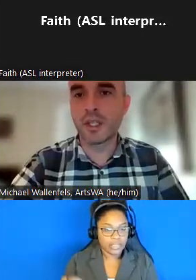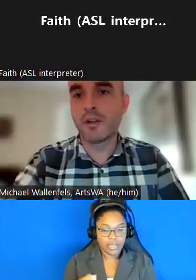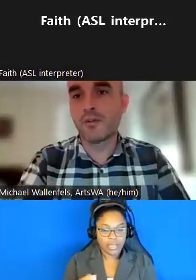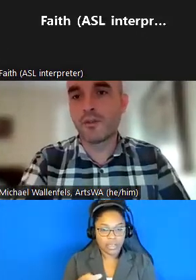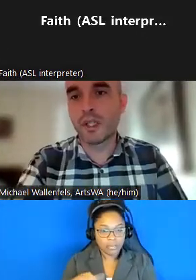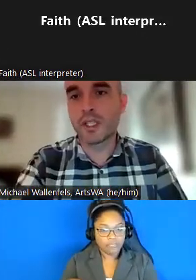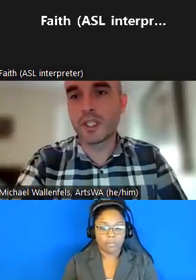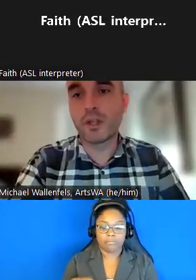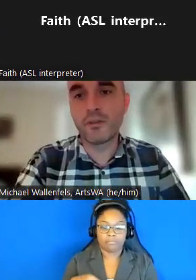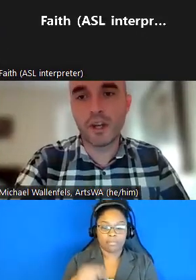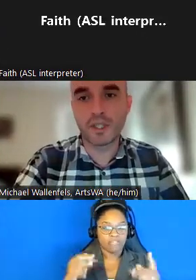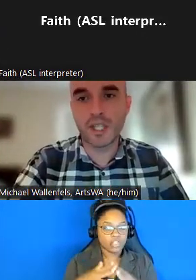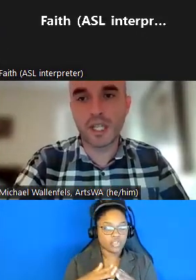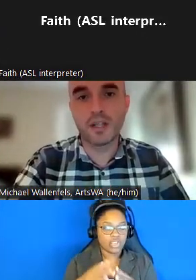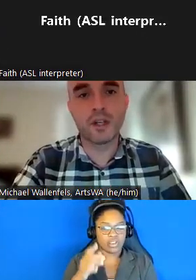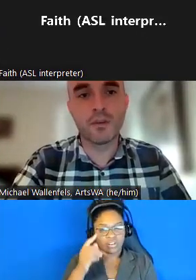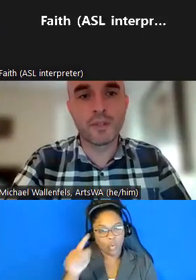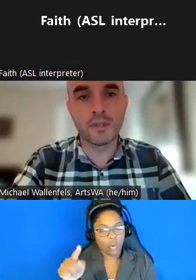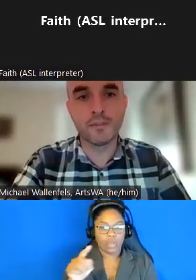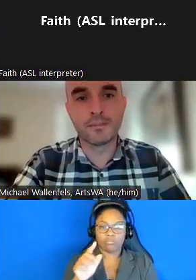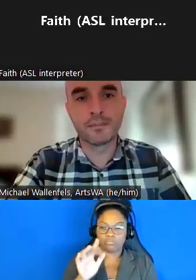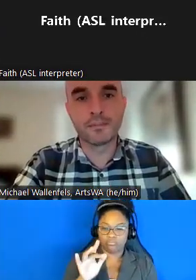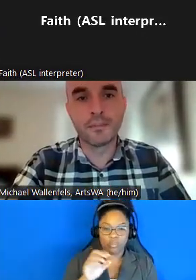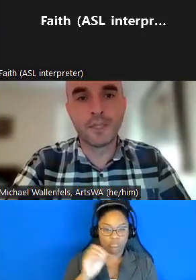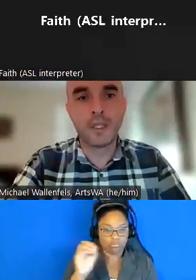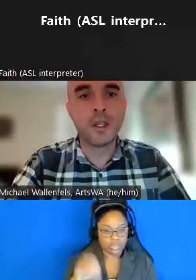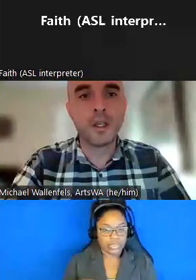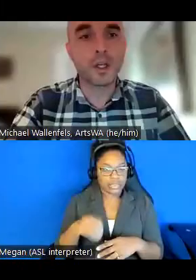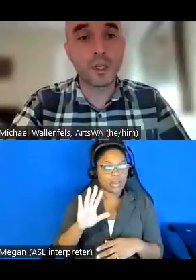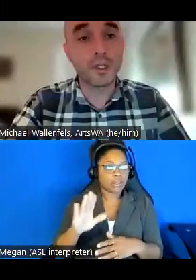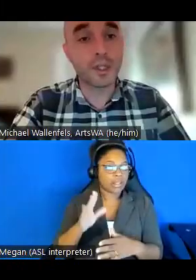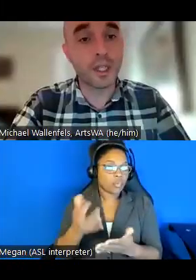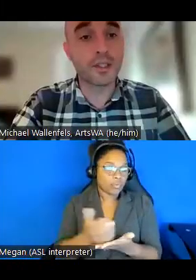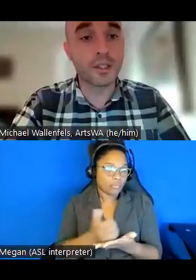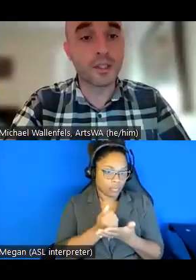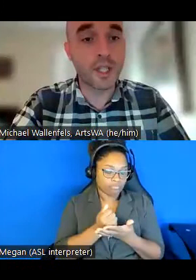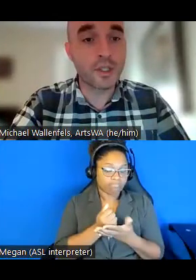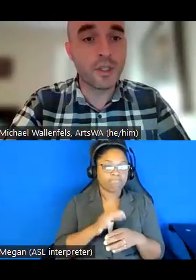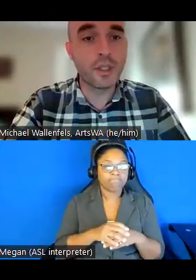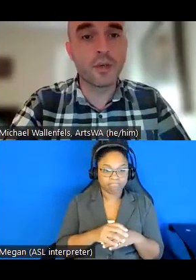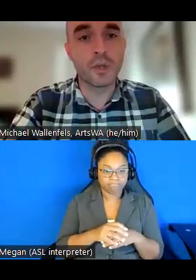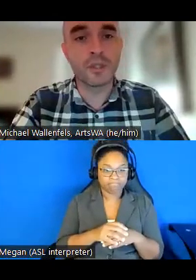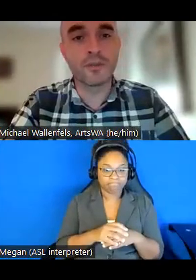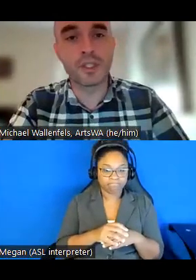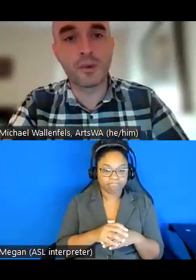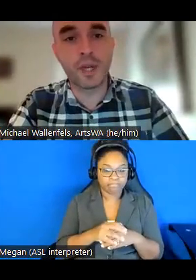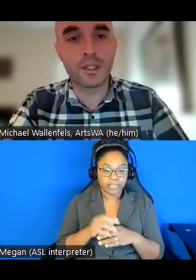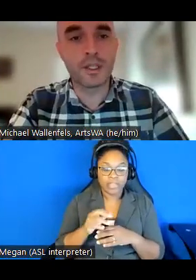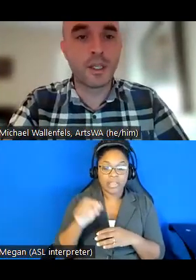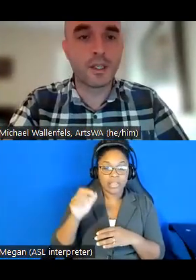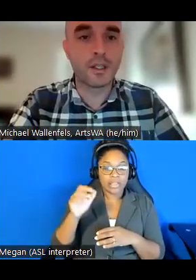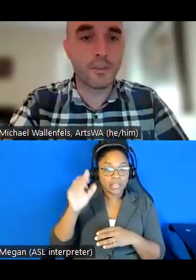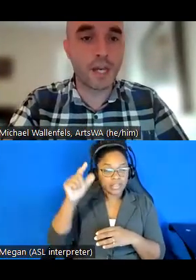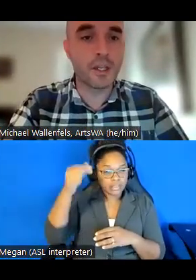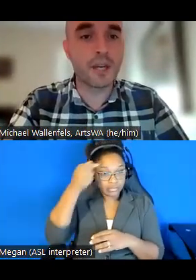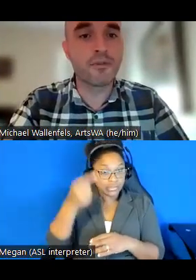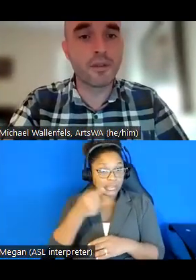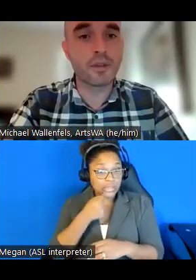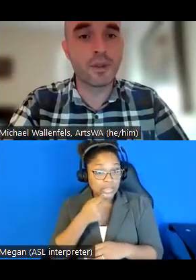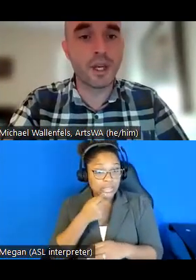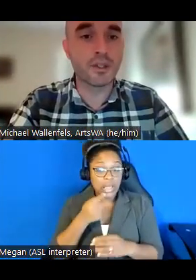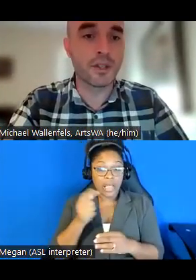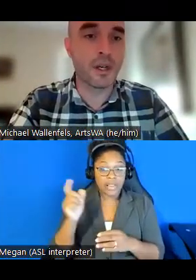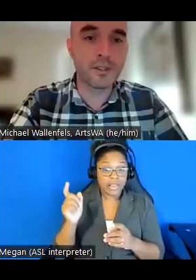그다음에 그러니까 25%가 최소, 그다음에 입법에 따르면은